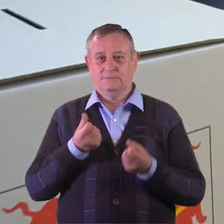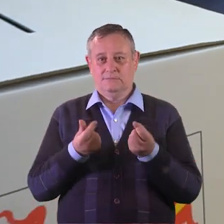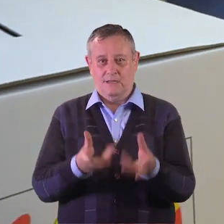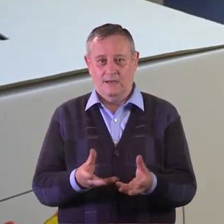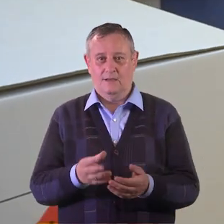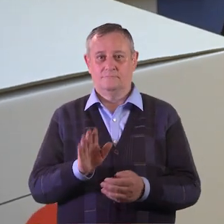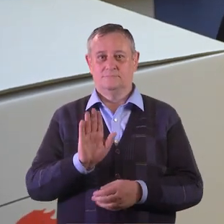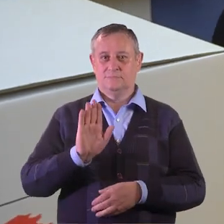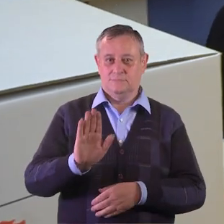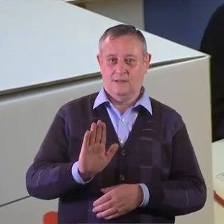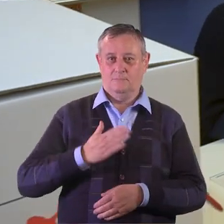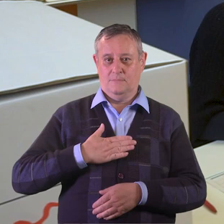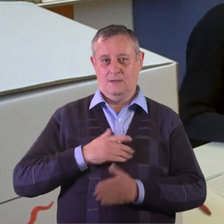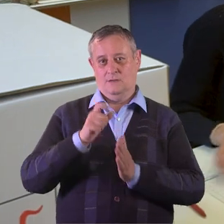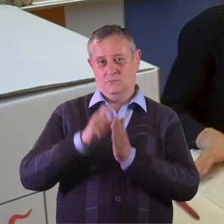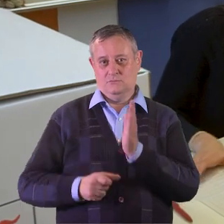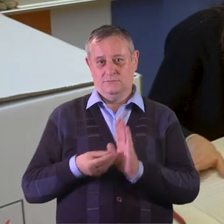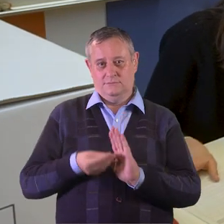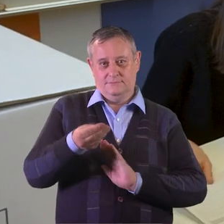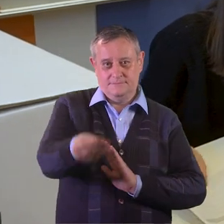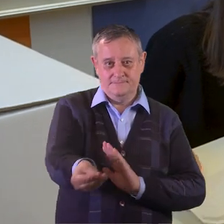und seinen wahlausweis